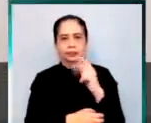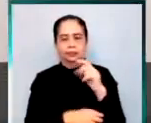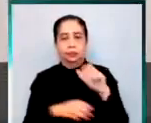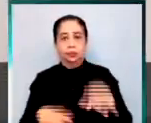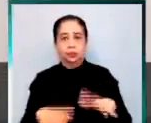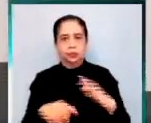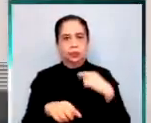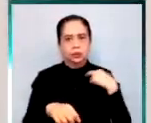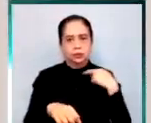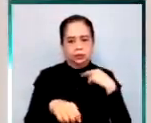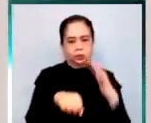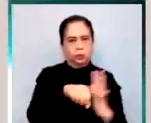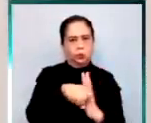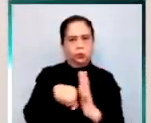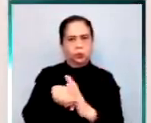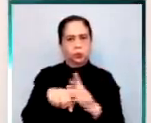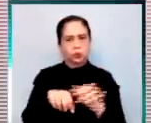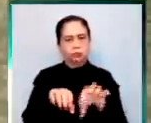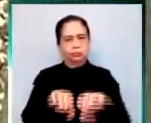kanal.